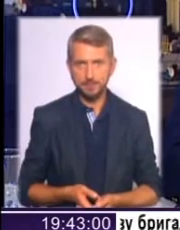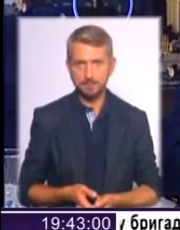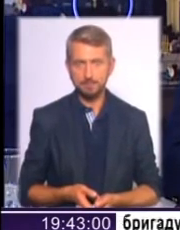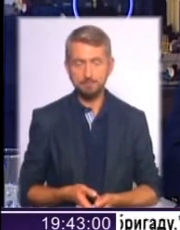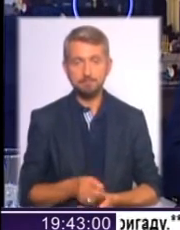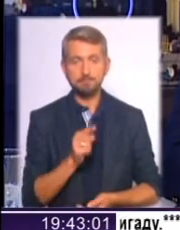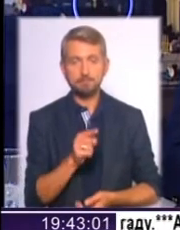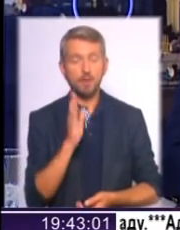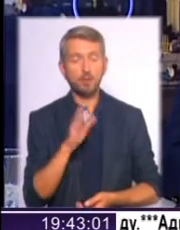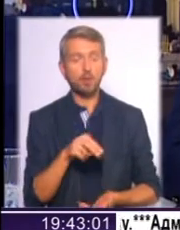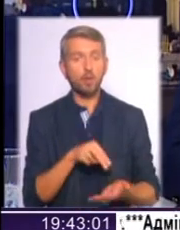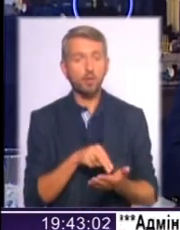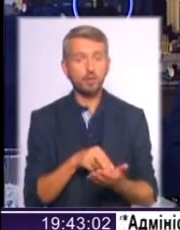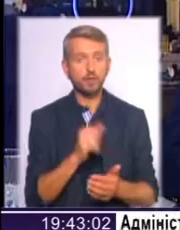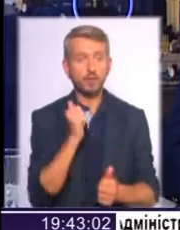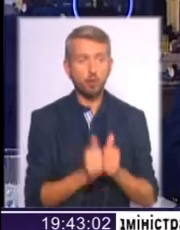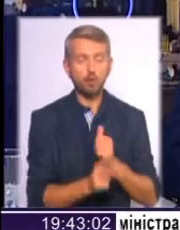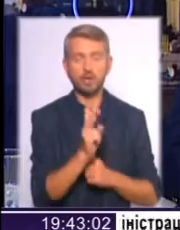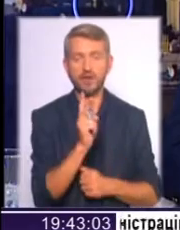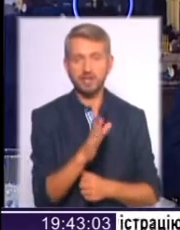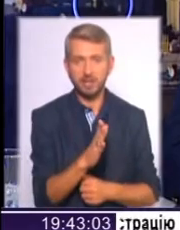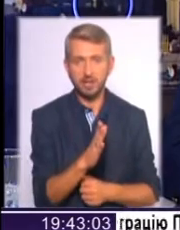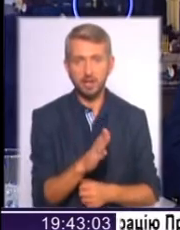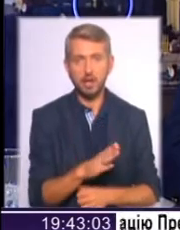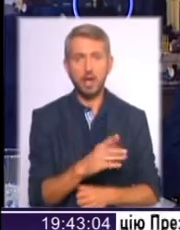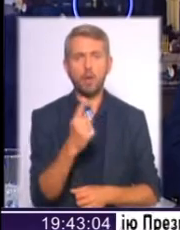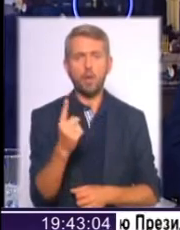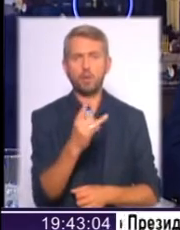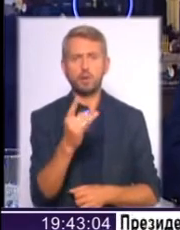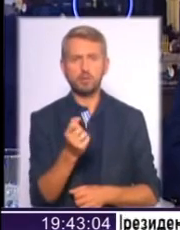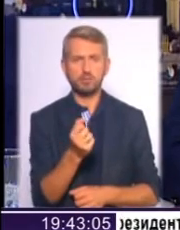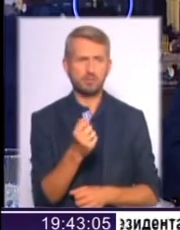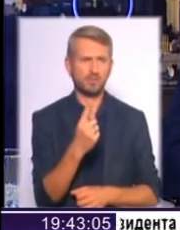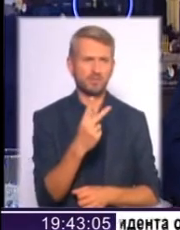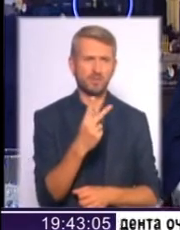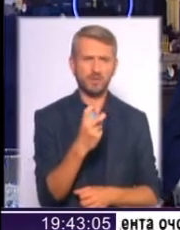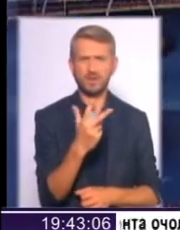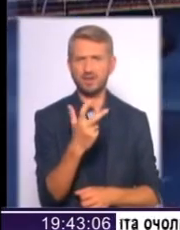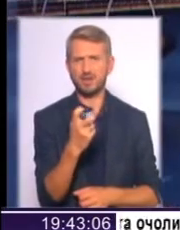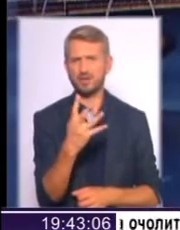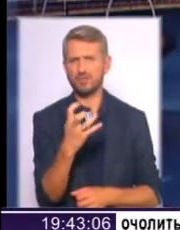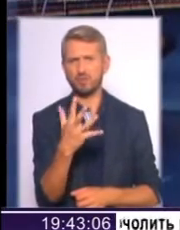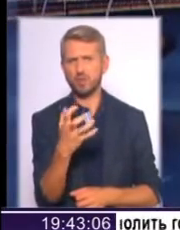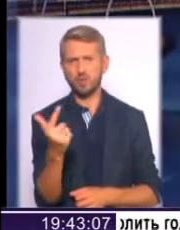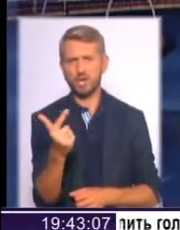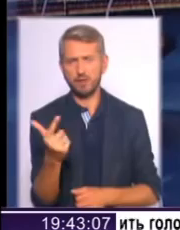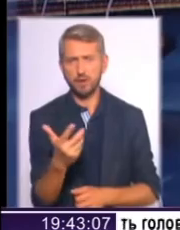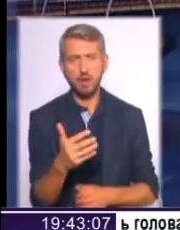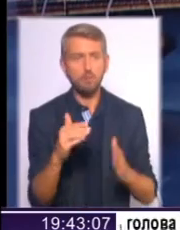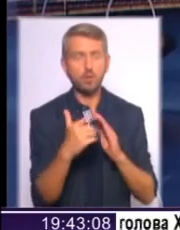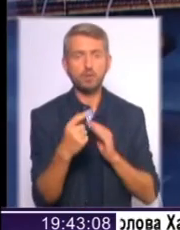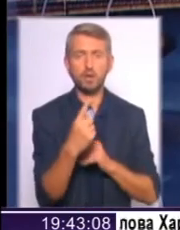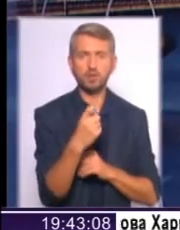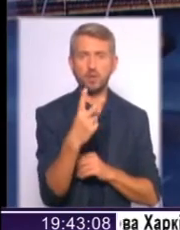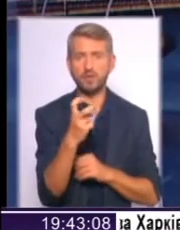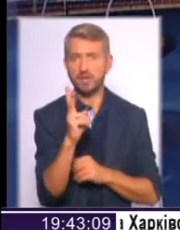він коштувати буде кожній квартирі разово кілька сотень гривень. Ну, це можна, це можна. 100-200 квартир.